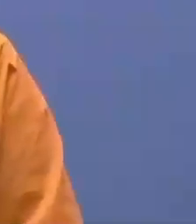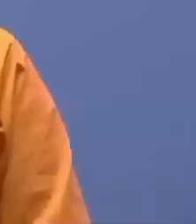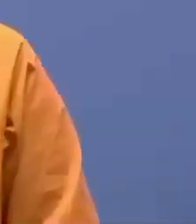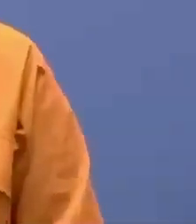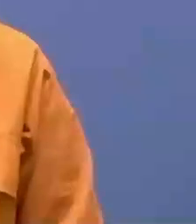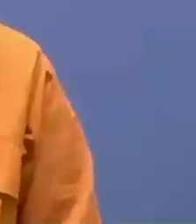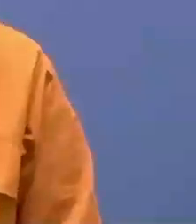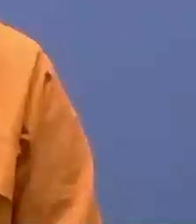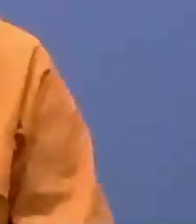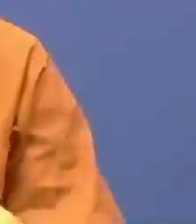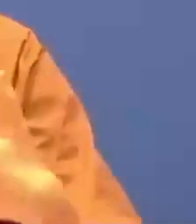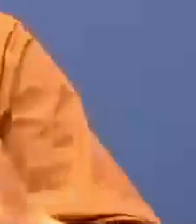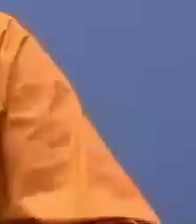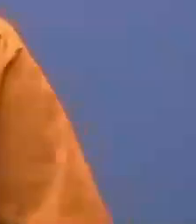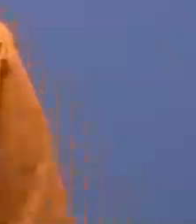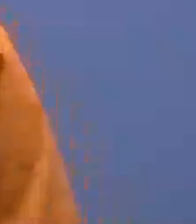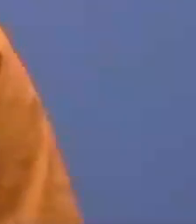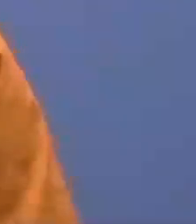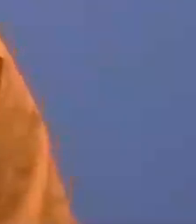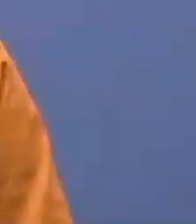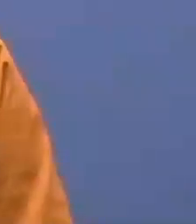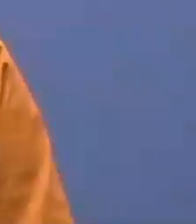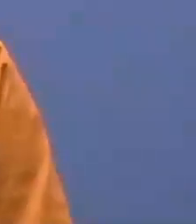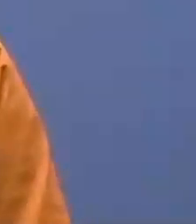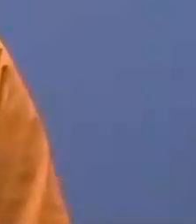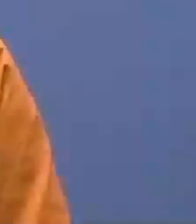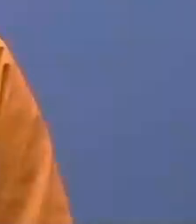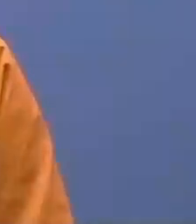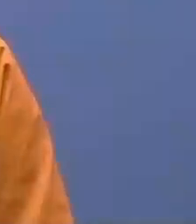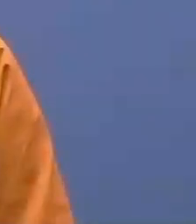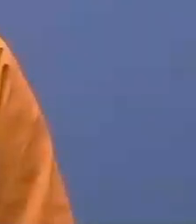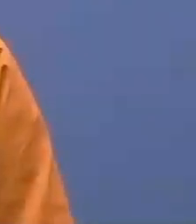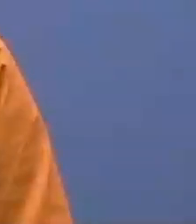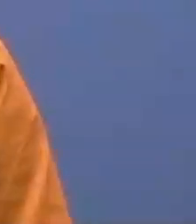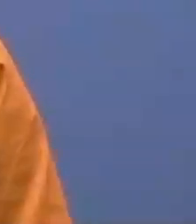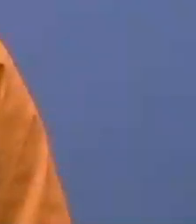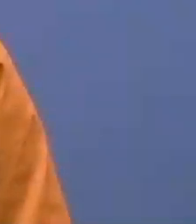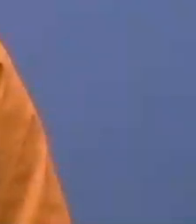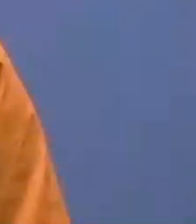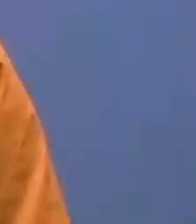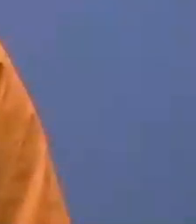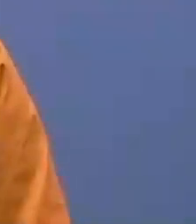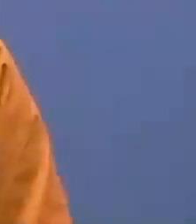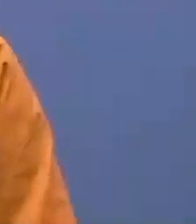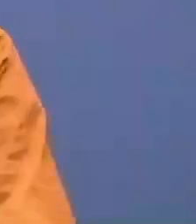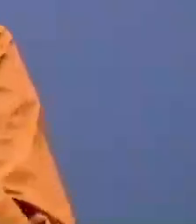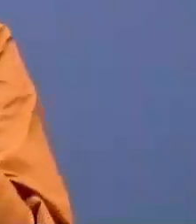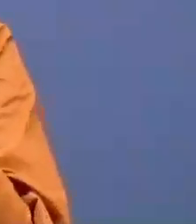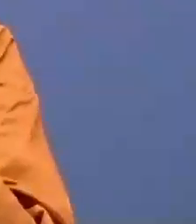然后神呢说，那好吧，我们现在就来谈一谈这件事情吧。